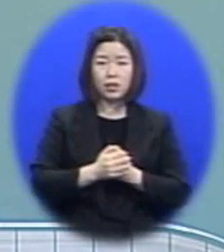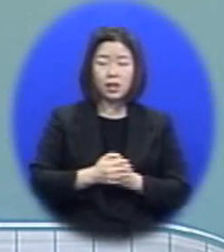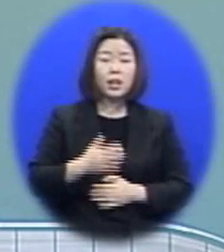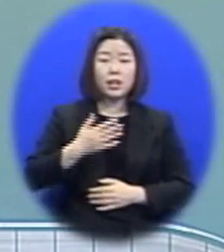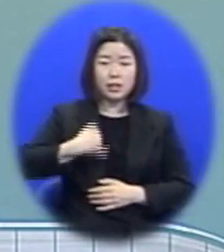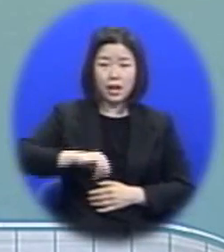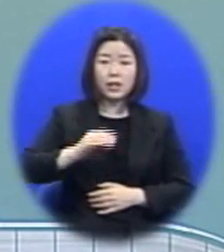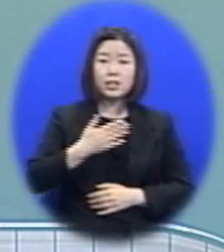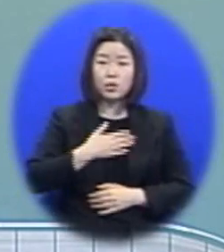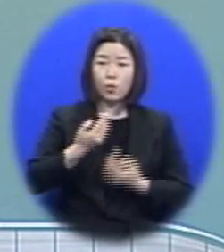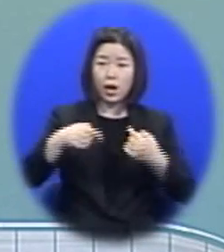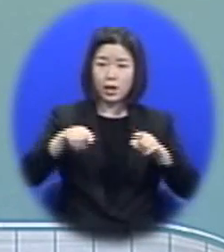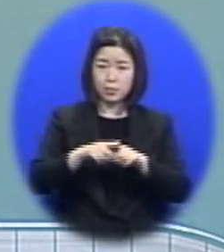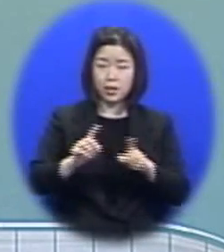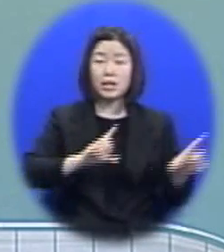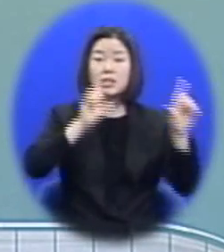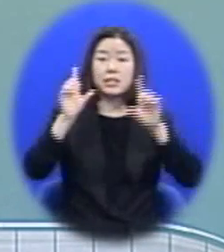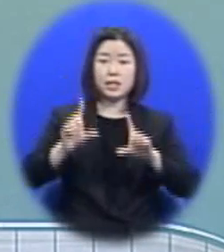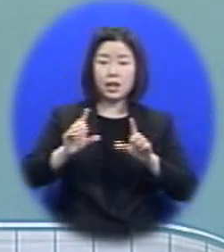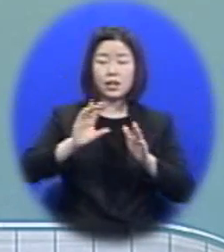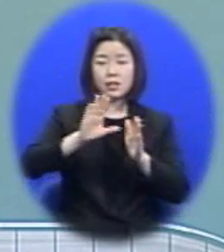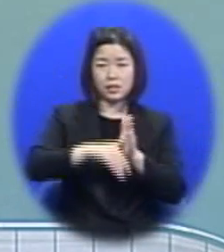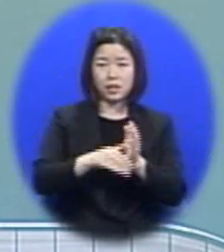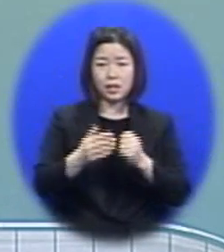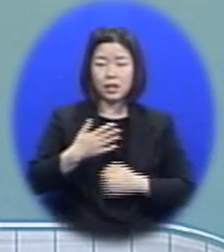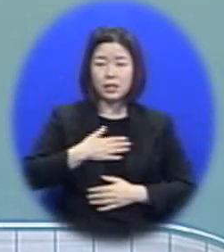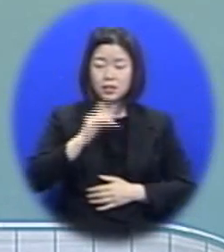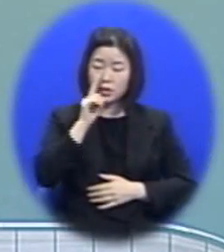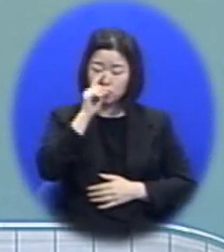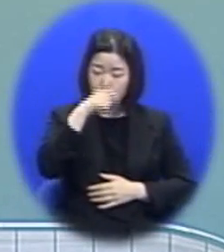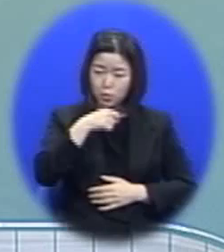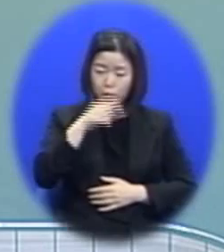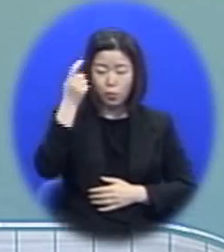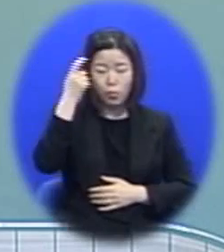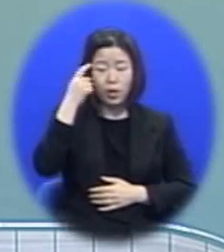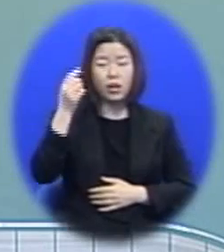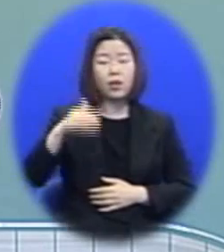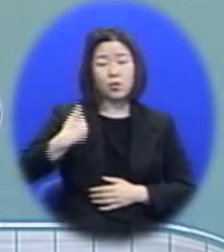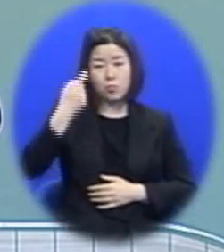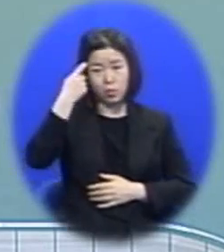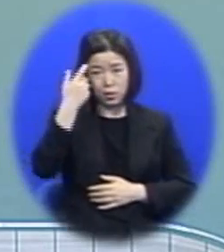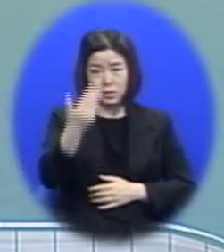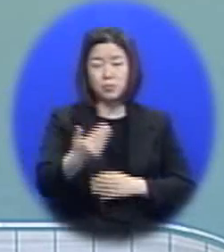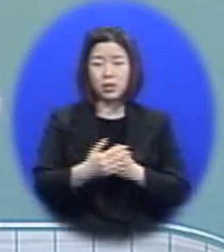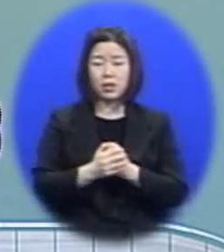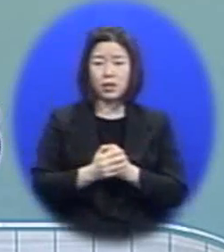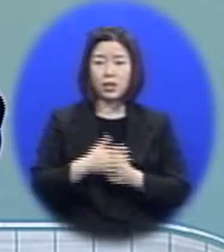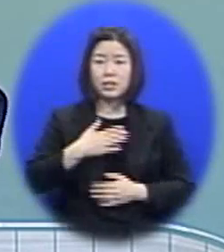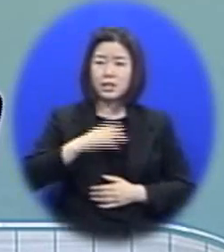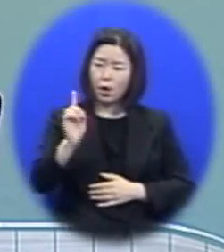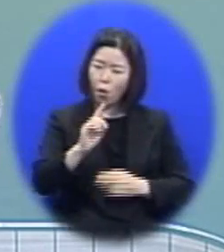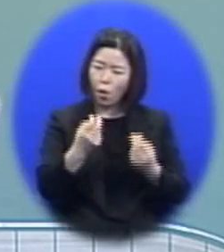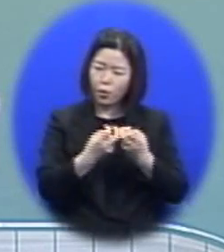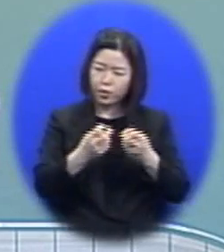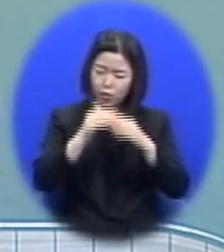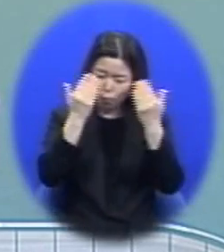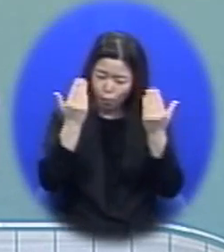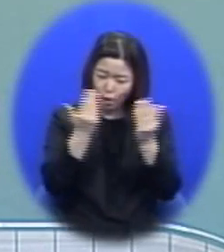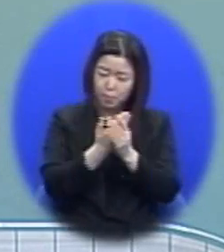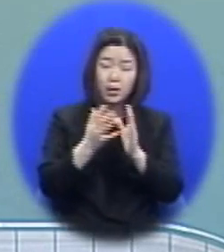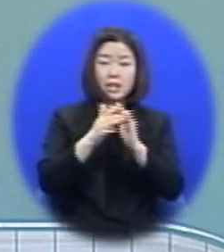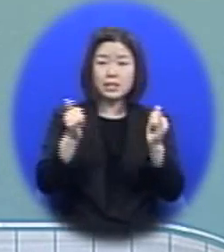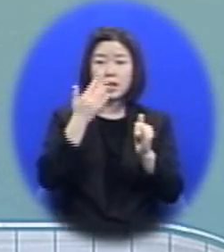사람이겠지 사는 제 허물을 어찌 모르겠어요 제가 어떻게 완벽한 사람일 수